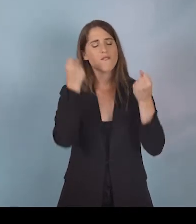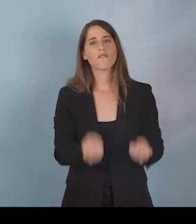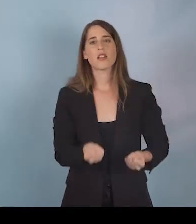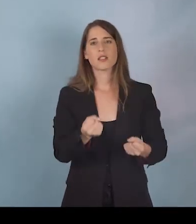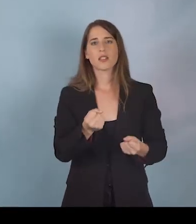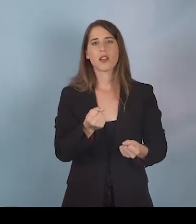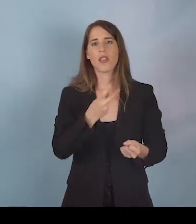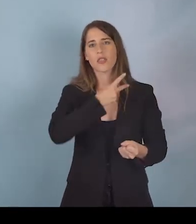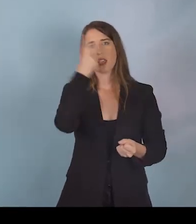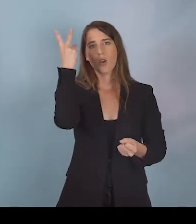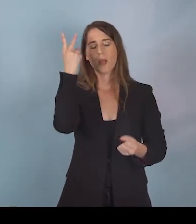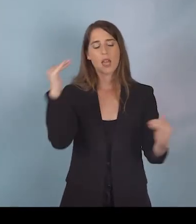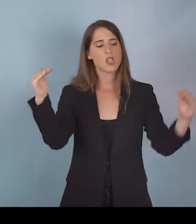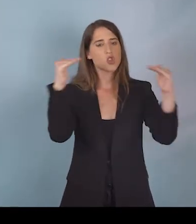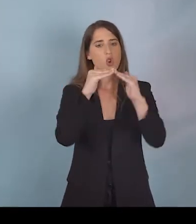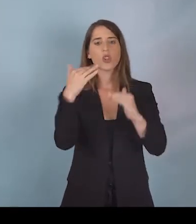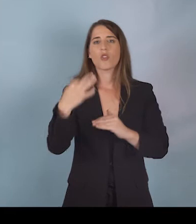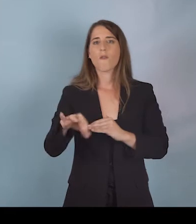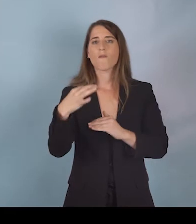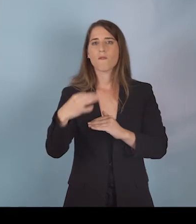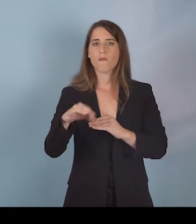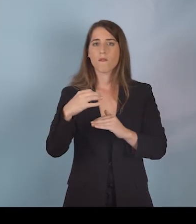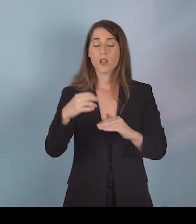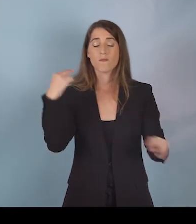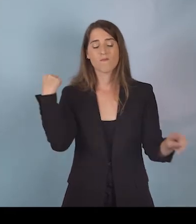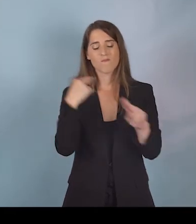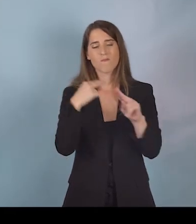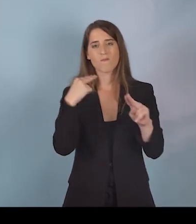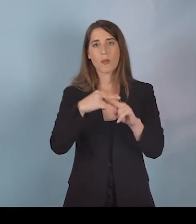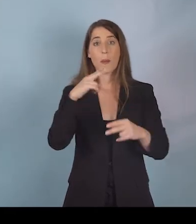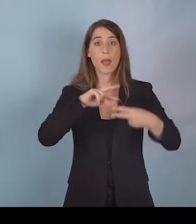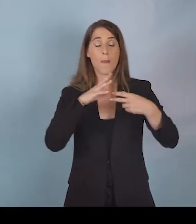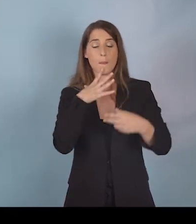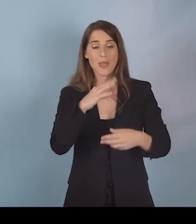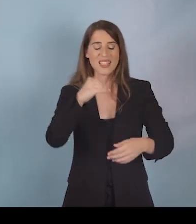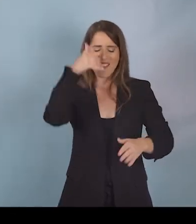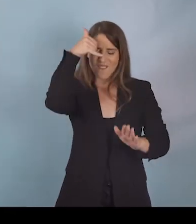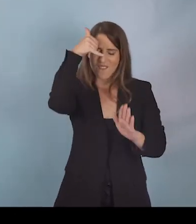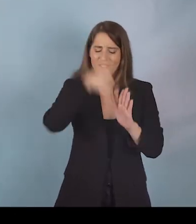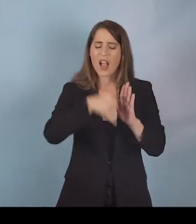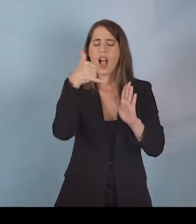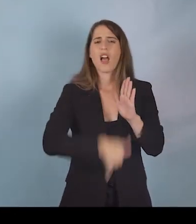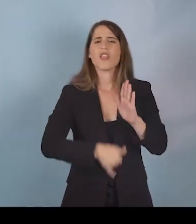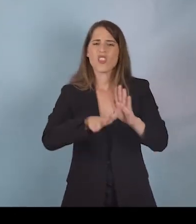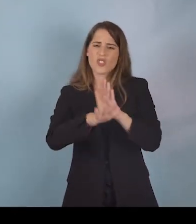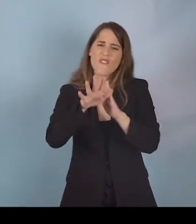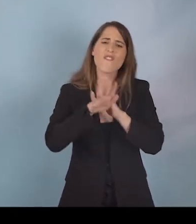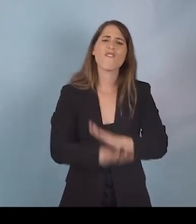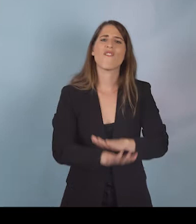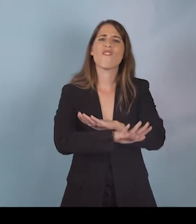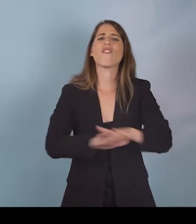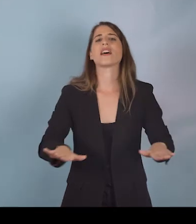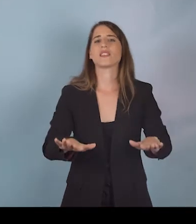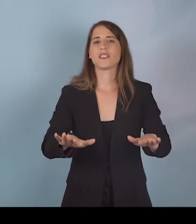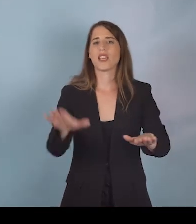ότι είναι τα θεμελιώδη δικαιώματα και η ισότητα των φύλων όπου ανήκει ο καθένας μας, είναι στο